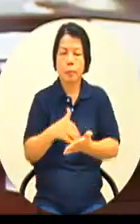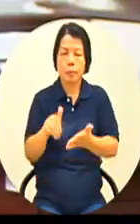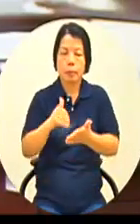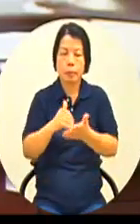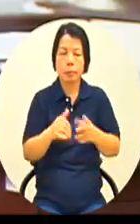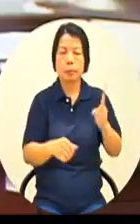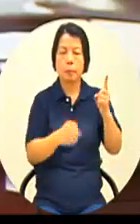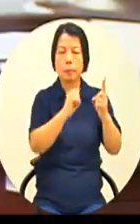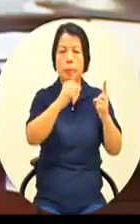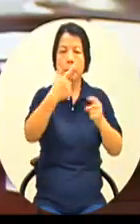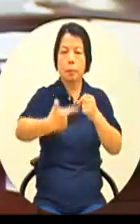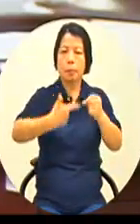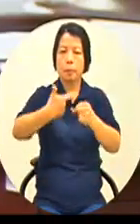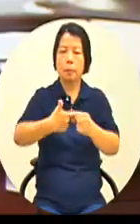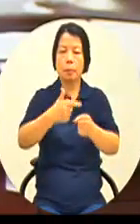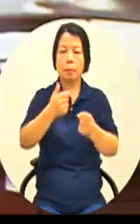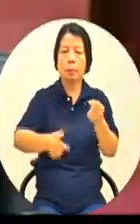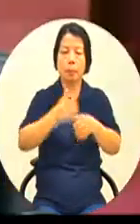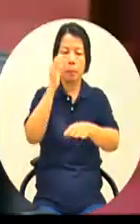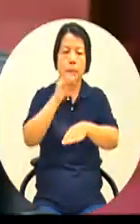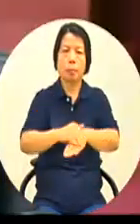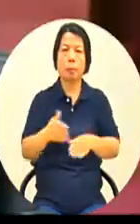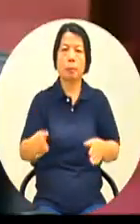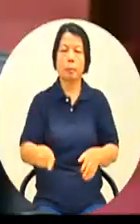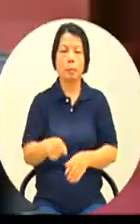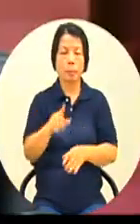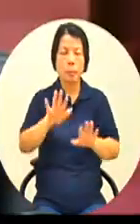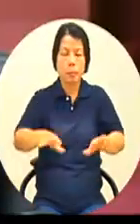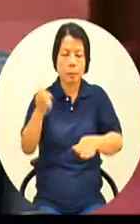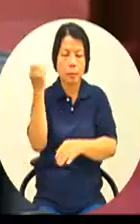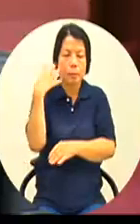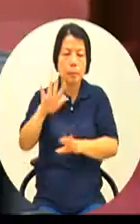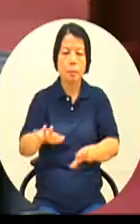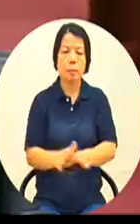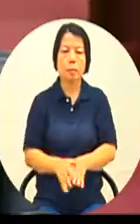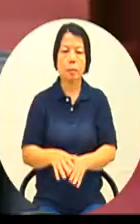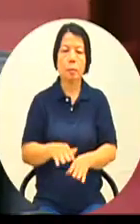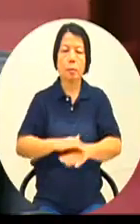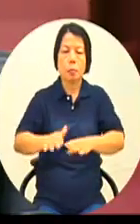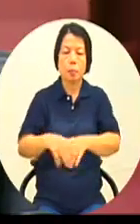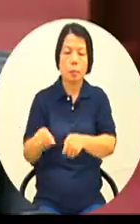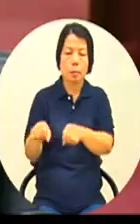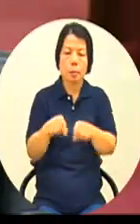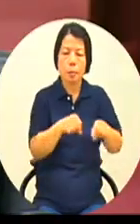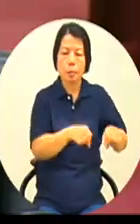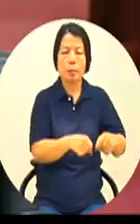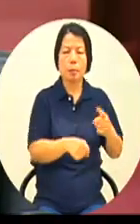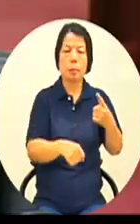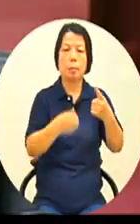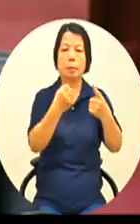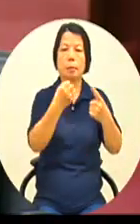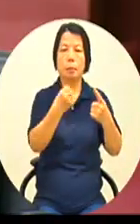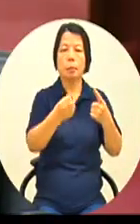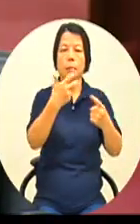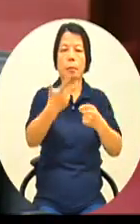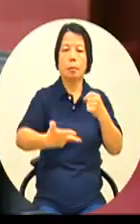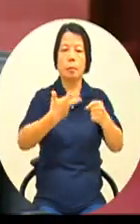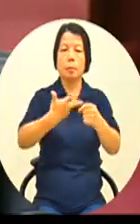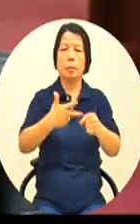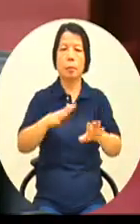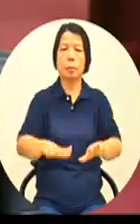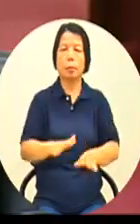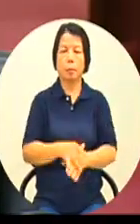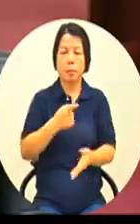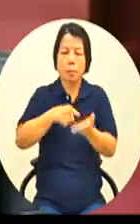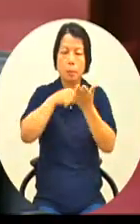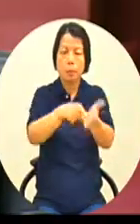完工嘛。但是即摆可能听到的消息是讲，可能会延伸到107年嘛。但是伊即摆，阮这警署